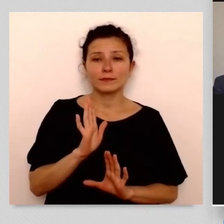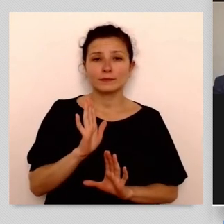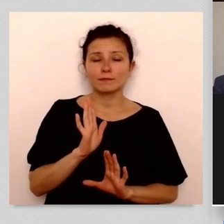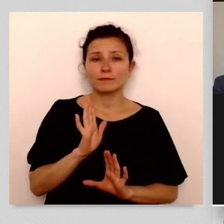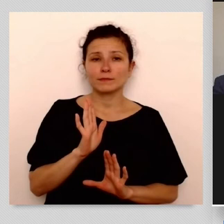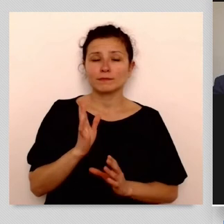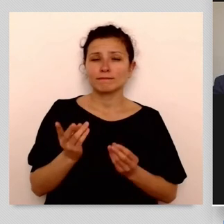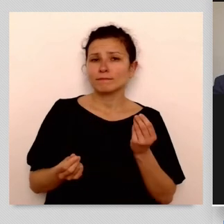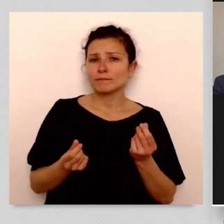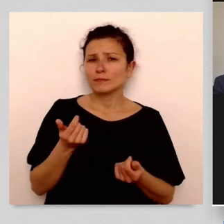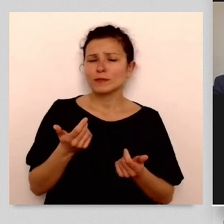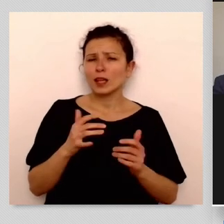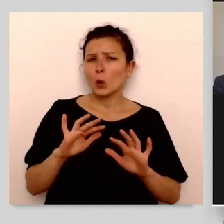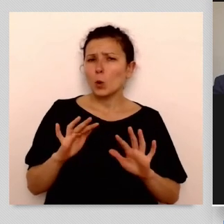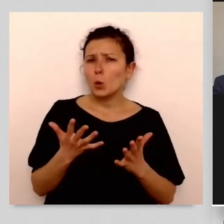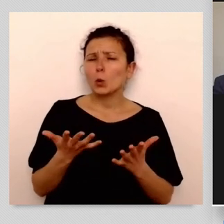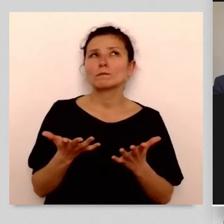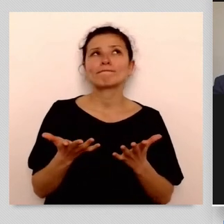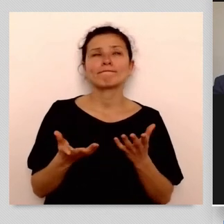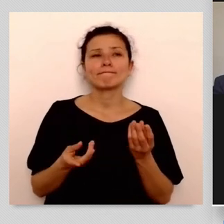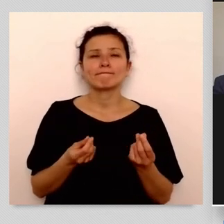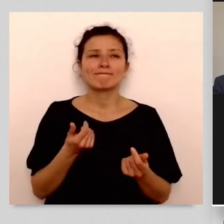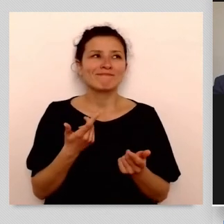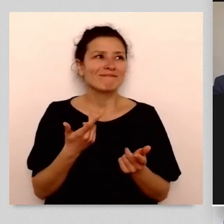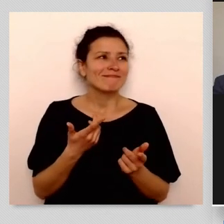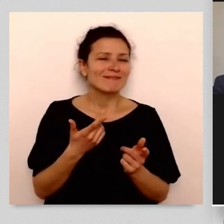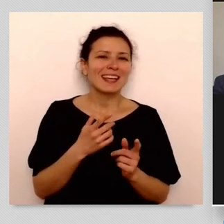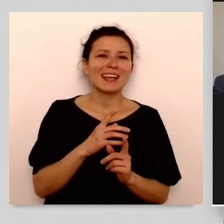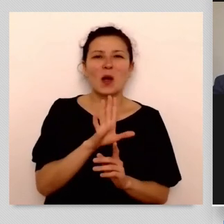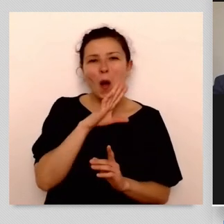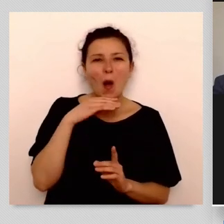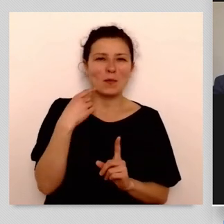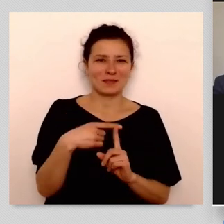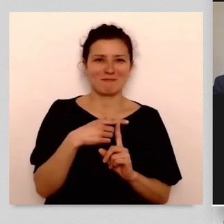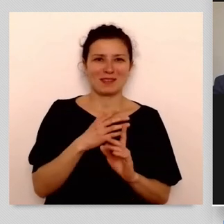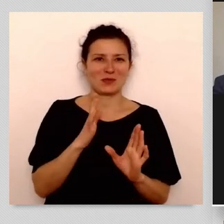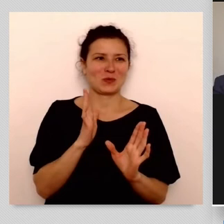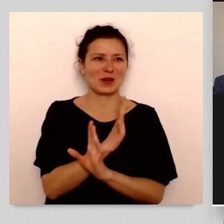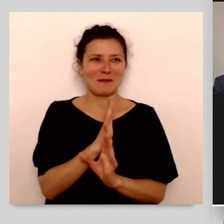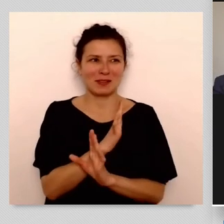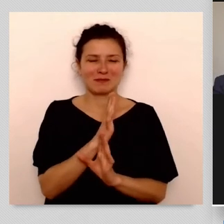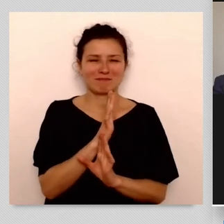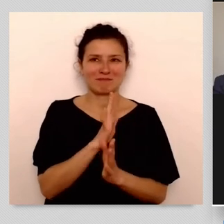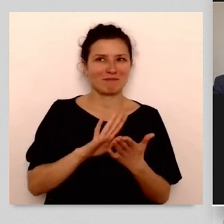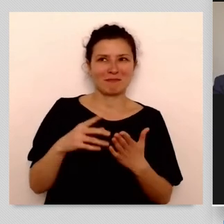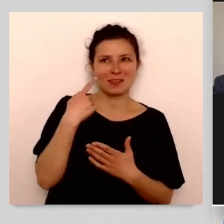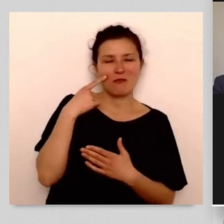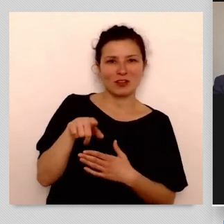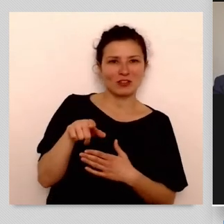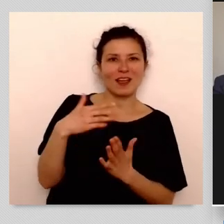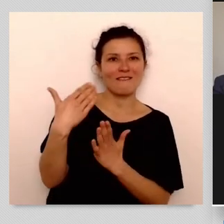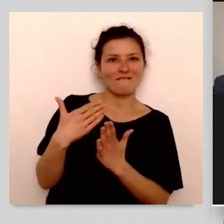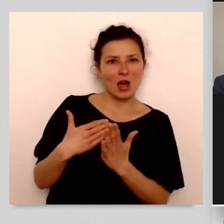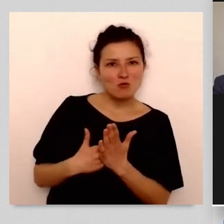takiego klimatycznego optymizmu, nie zwracającego uwagi na warunki,